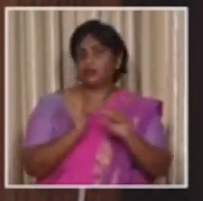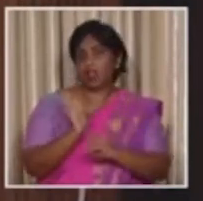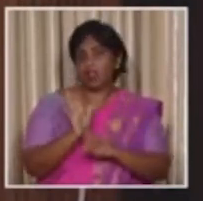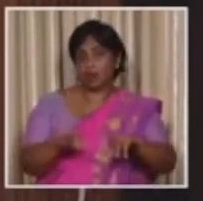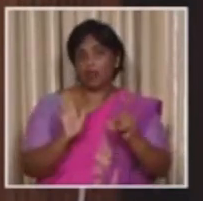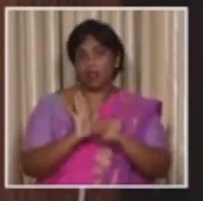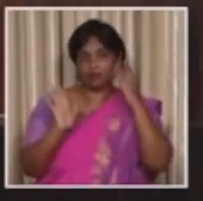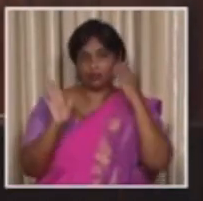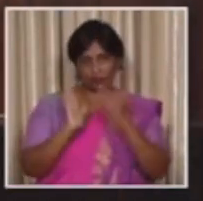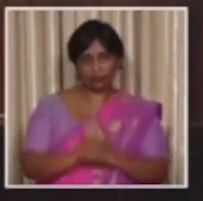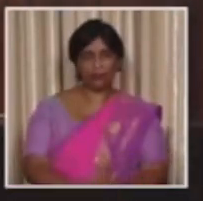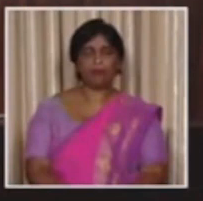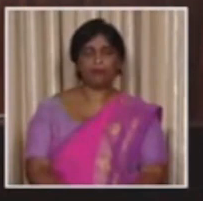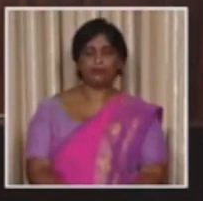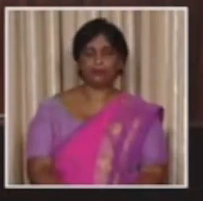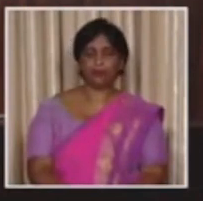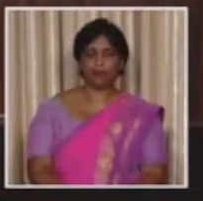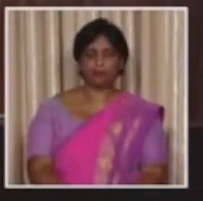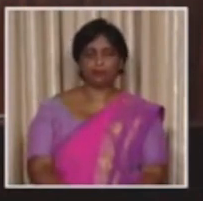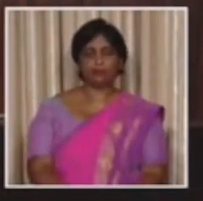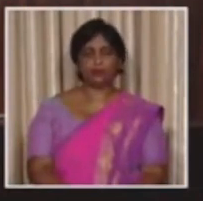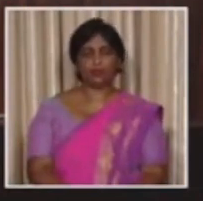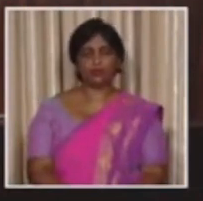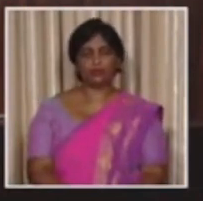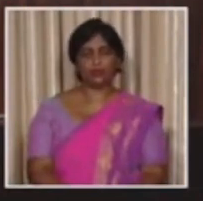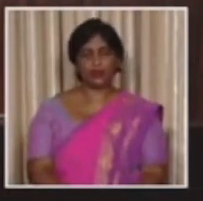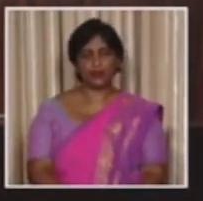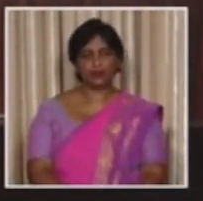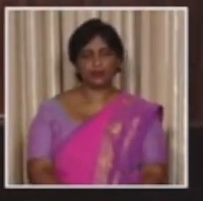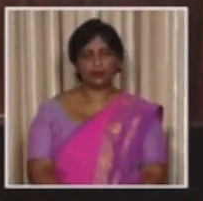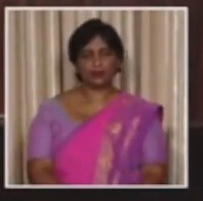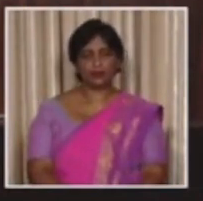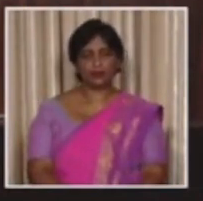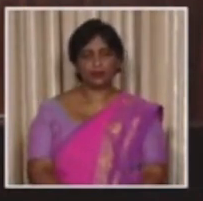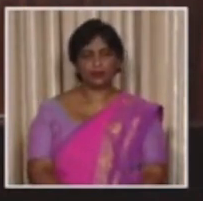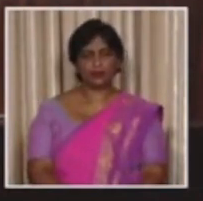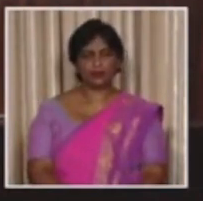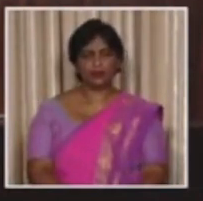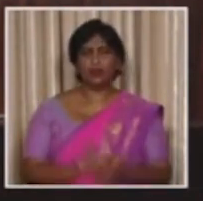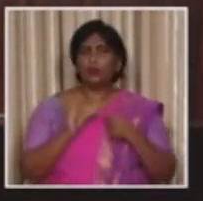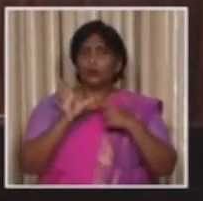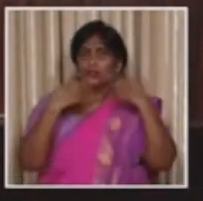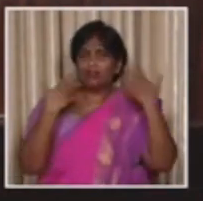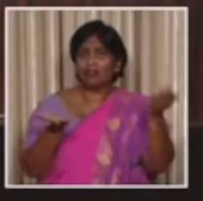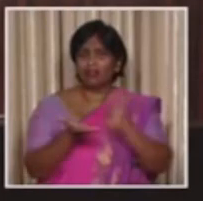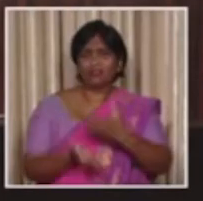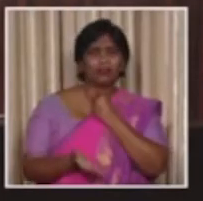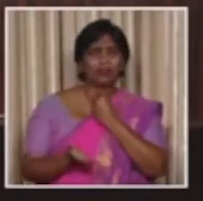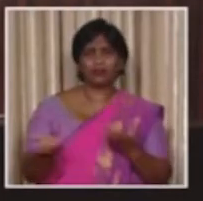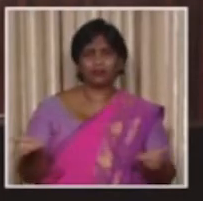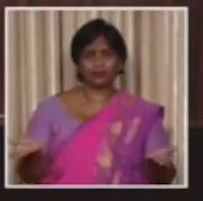wenawa bohomisuti bohomisuti oh oh දැන් මේ උත්තර දීපු ප්‍රශ්නෙත් මේ බොරුවට